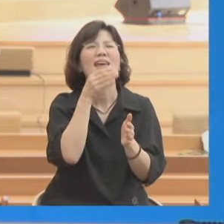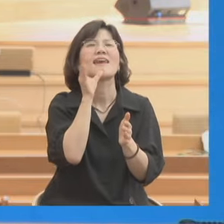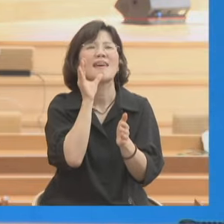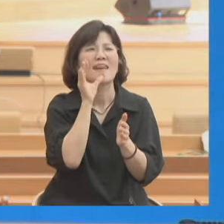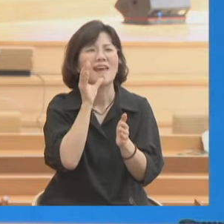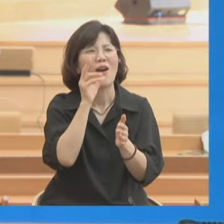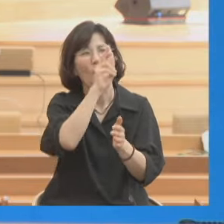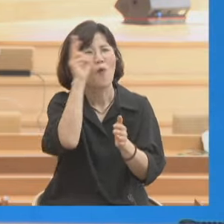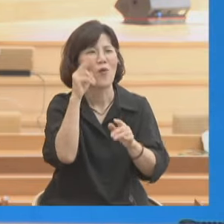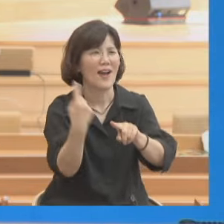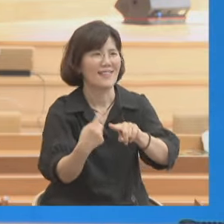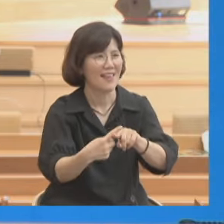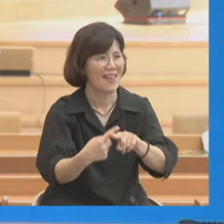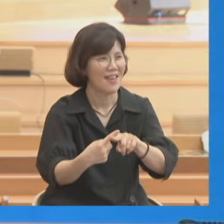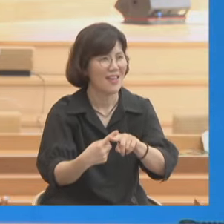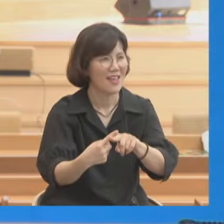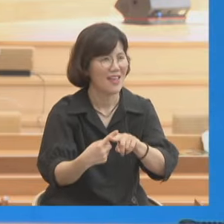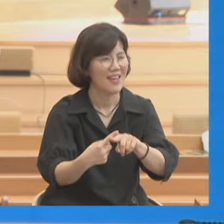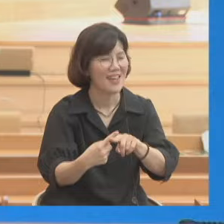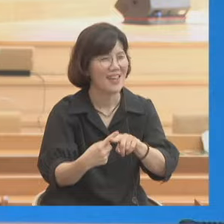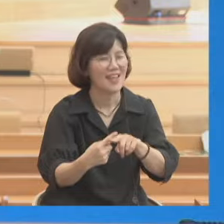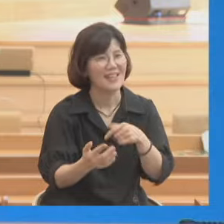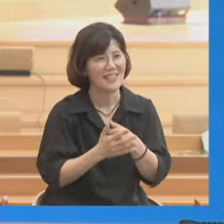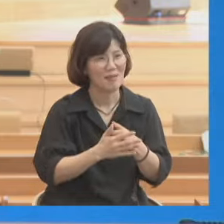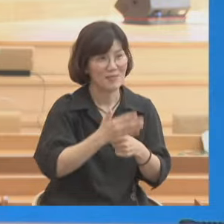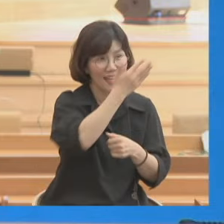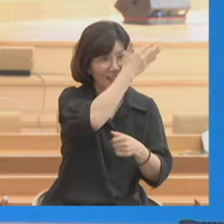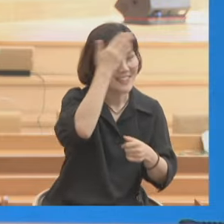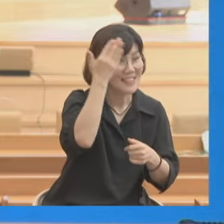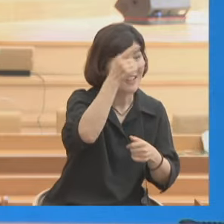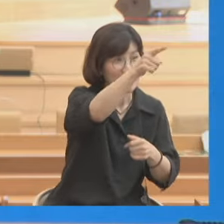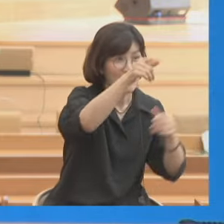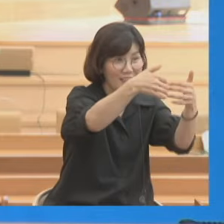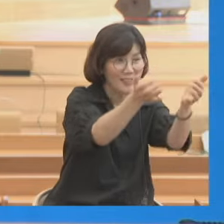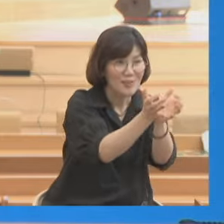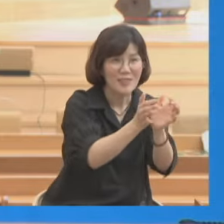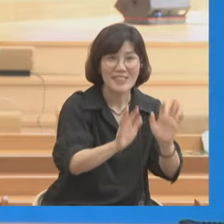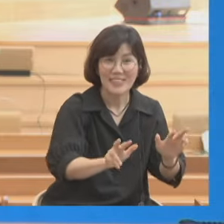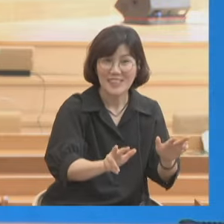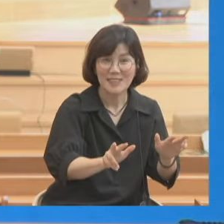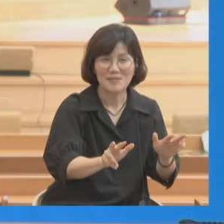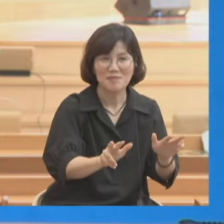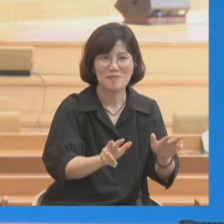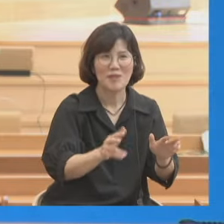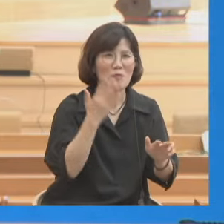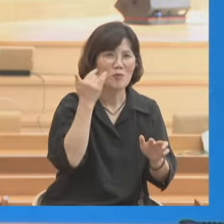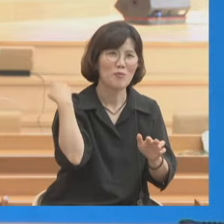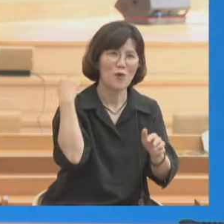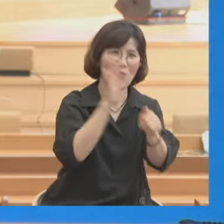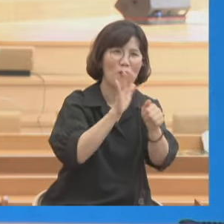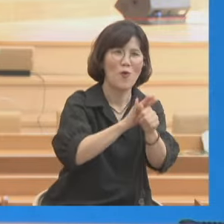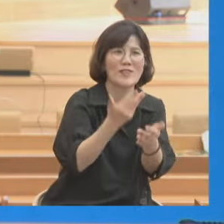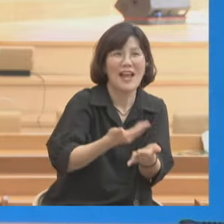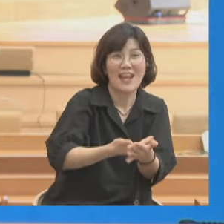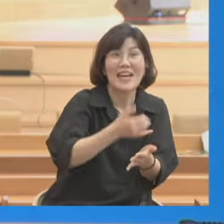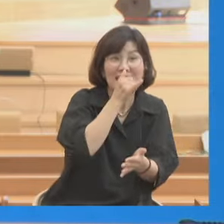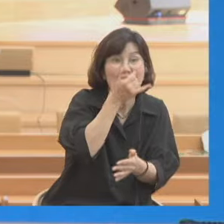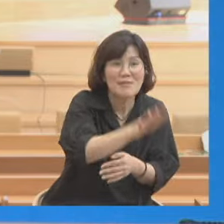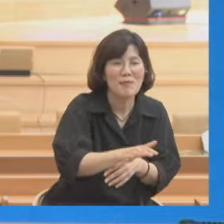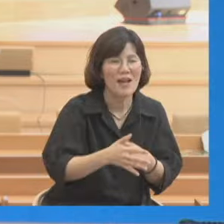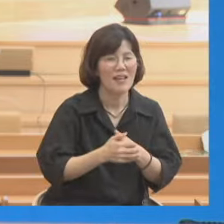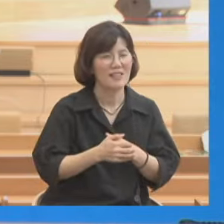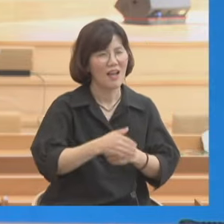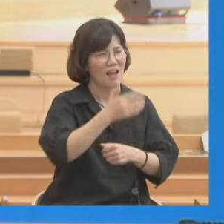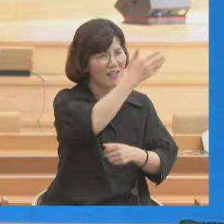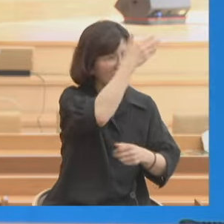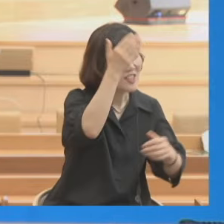예배니까. 우리 청년들 갈릴리 서포터즈 뭐 이런 것도 합니다만은 우리 청년들이 드리는 예배보다 우리가